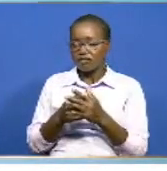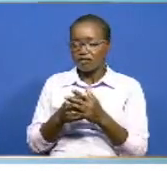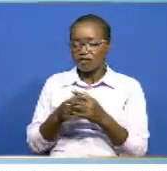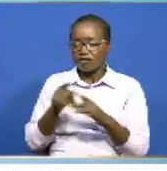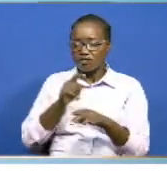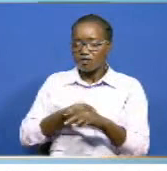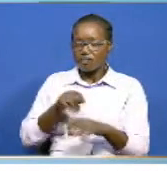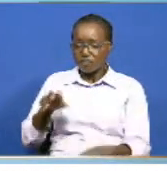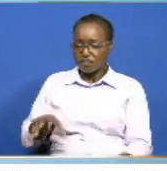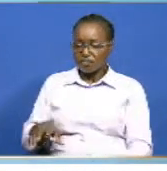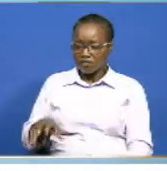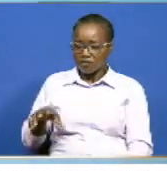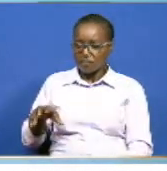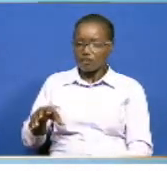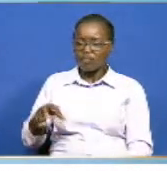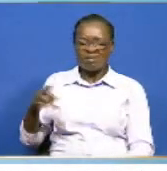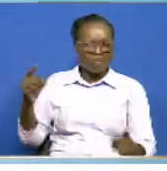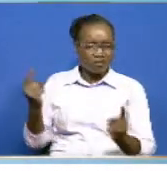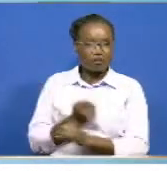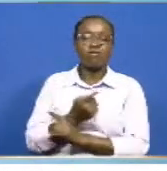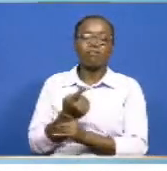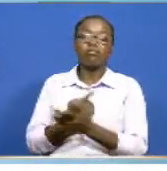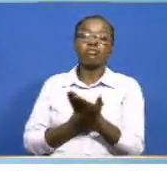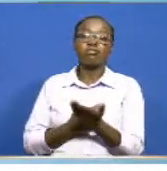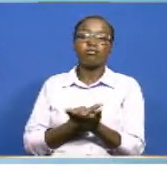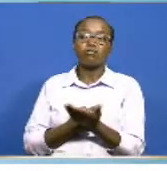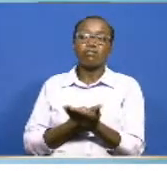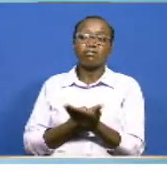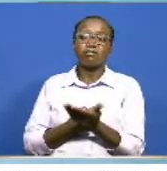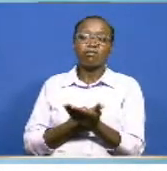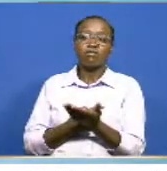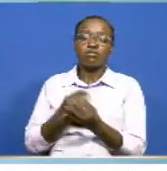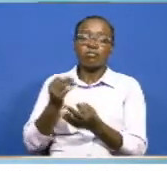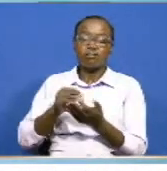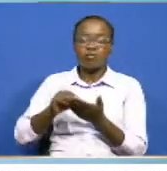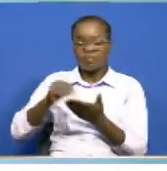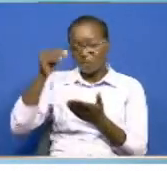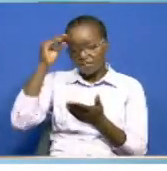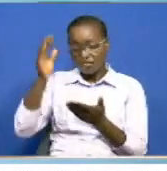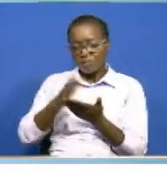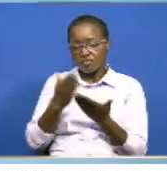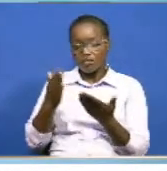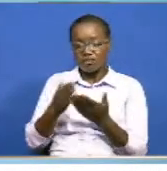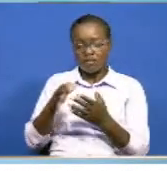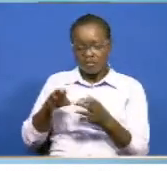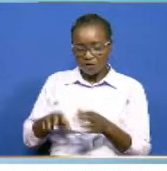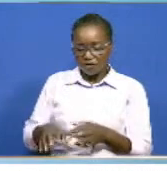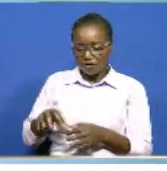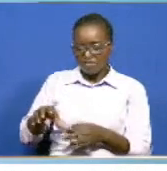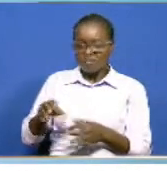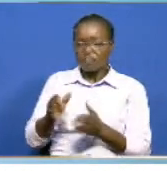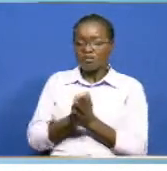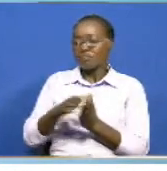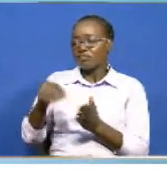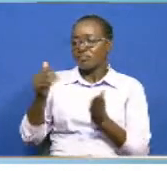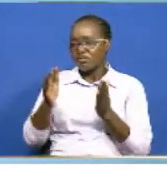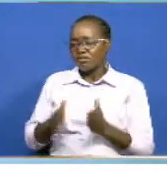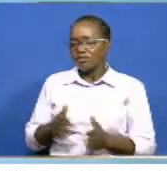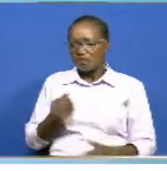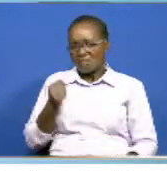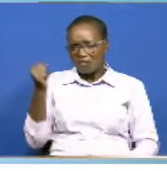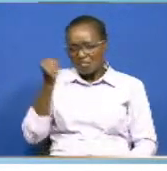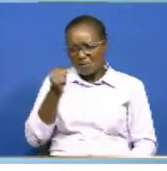wakiwa wachanga. Najua kuna tofauti, sababu mtu akifunzwa kitu akiwa mchanga na mwingine aitumia akikuwa miaka